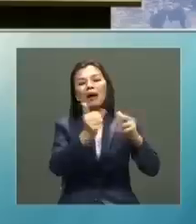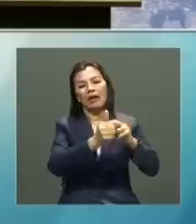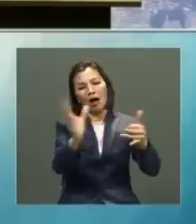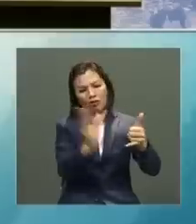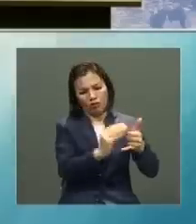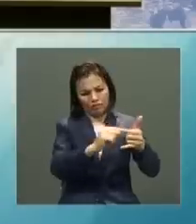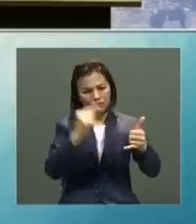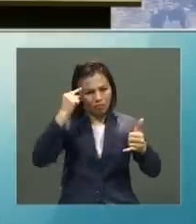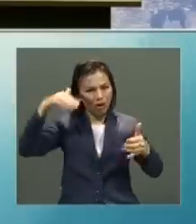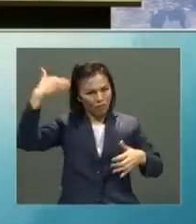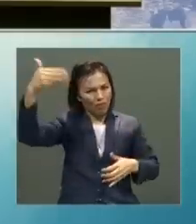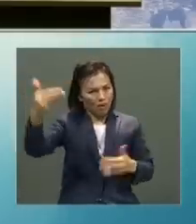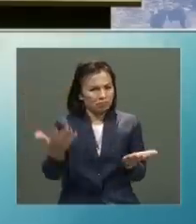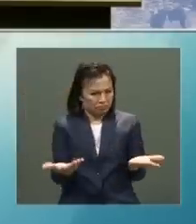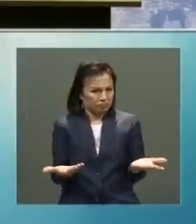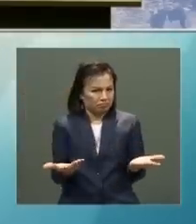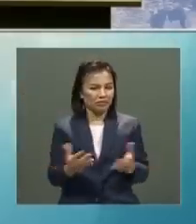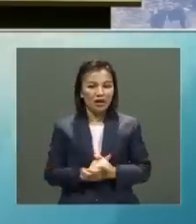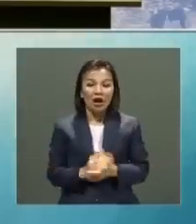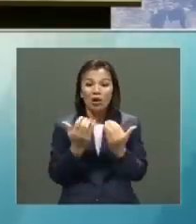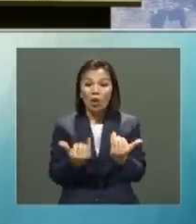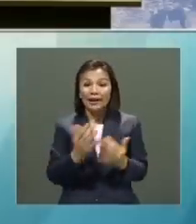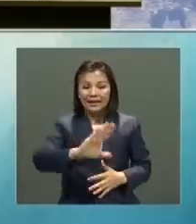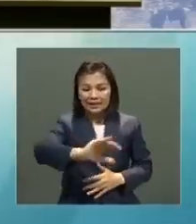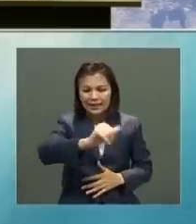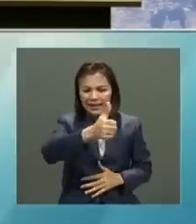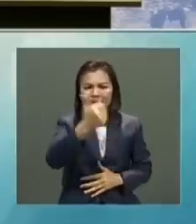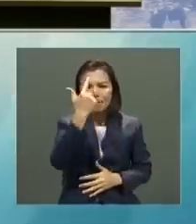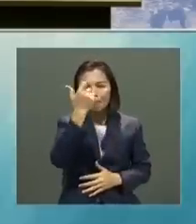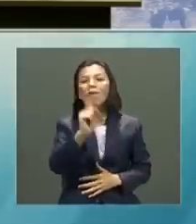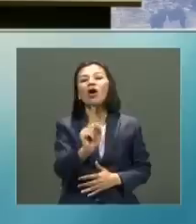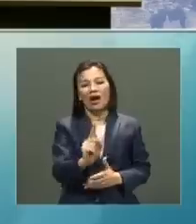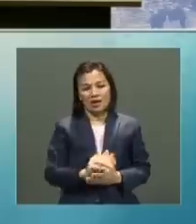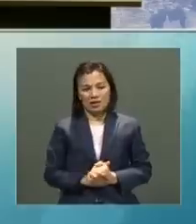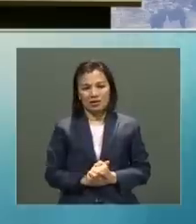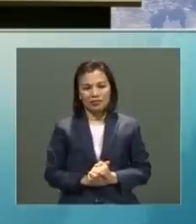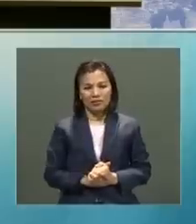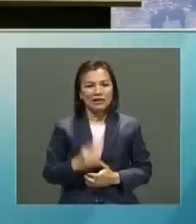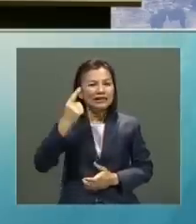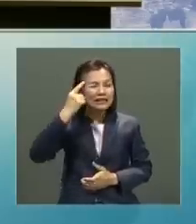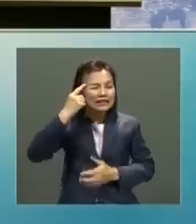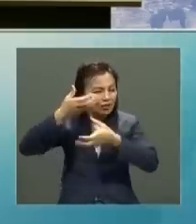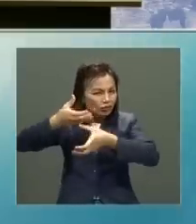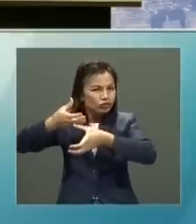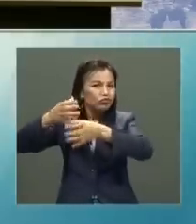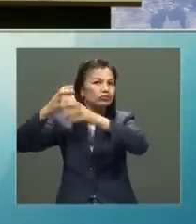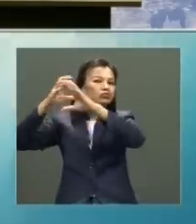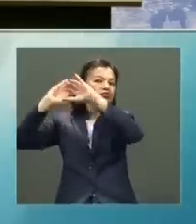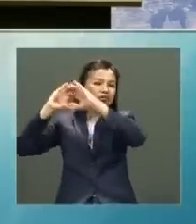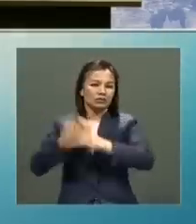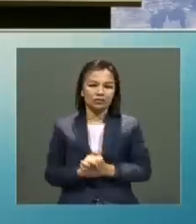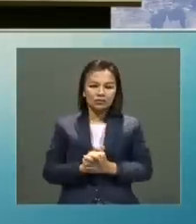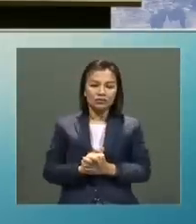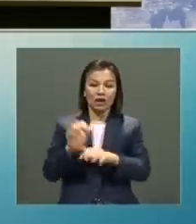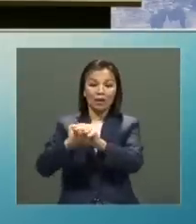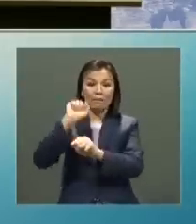ในประเด็นถัดไปได้นะครับวันนี้ที่เราดีขึ้นตรงนี้เพราะอะไรครับถ้าท่านย้อนกลับไปที่เขียนไว้นะ